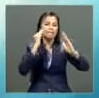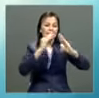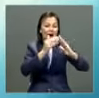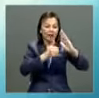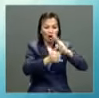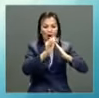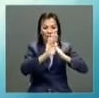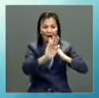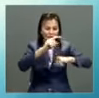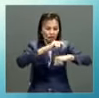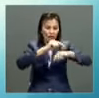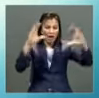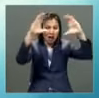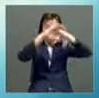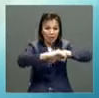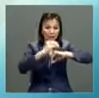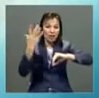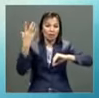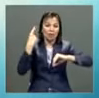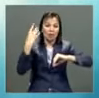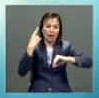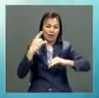ครับก็มีการ